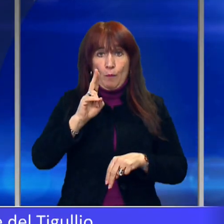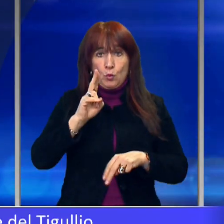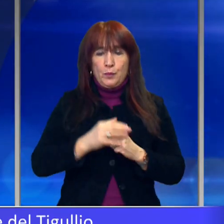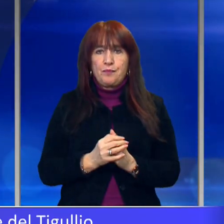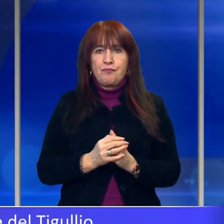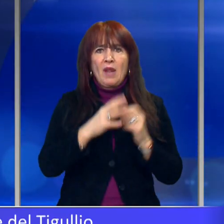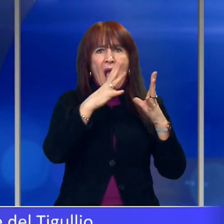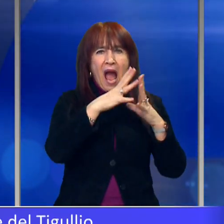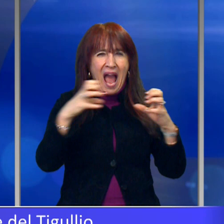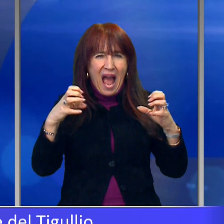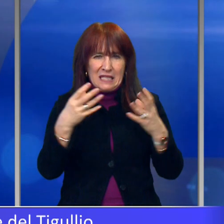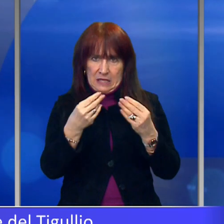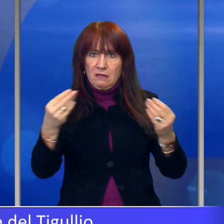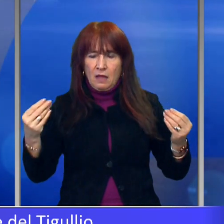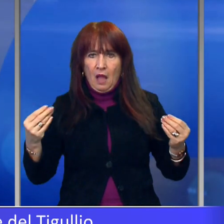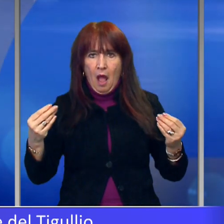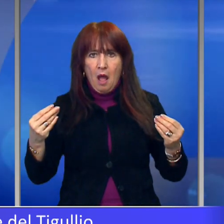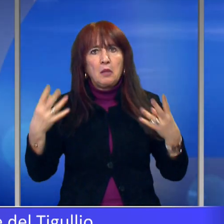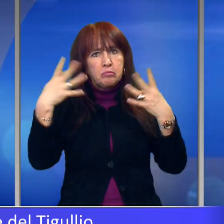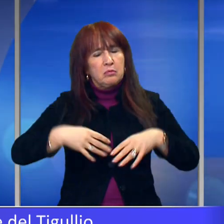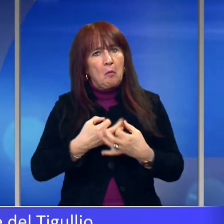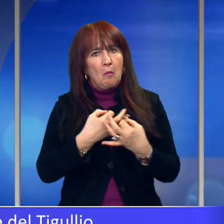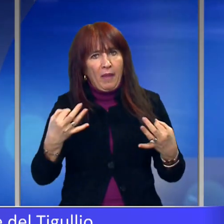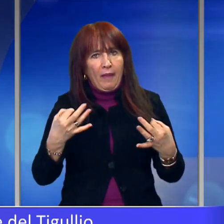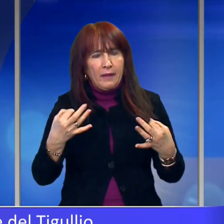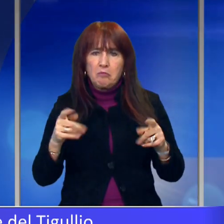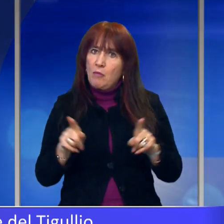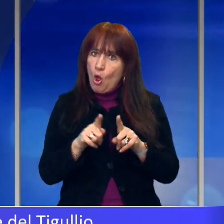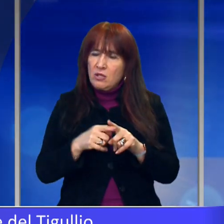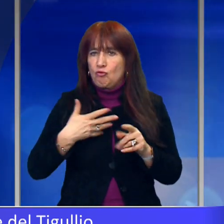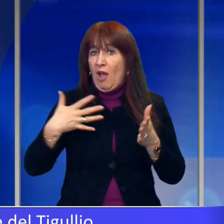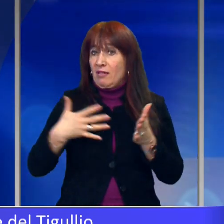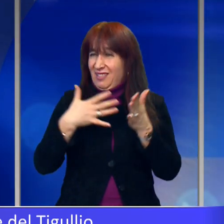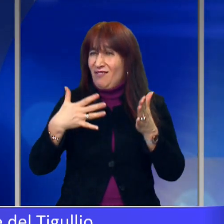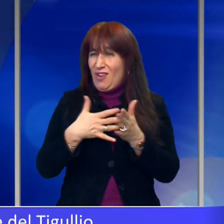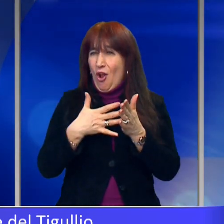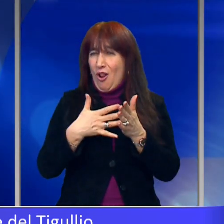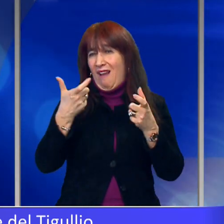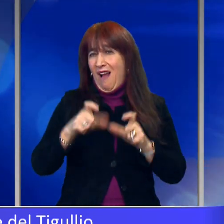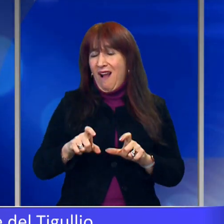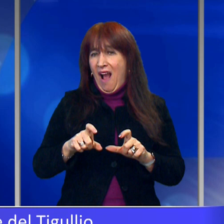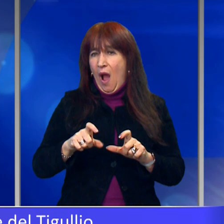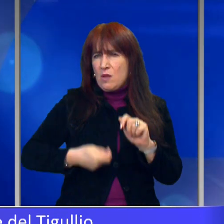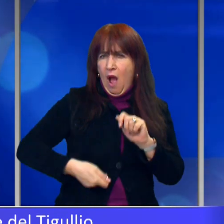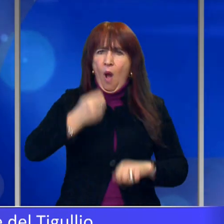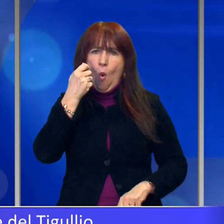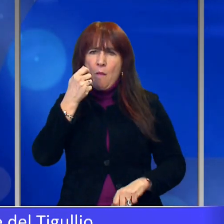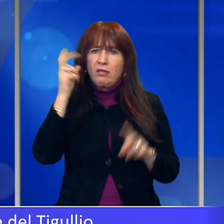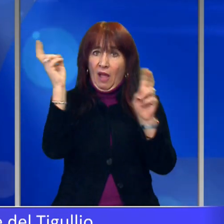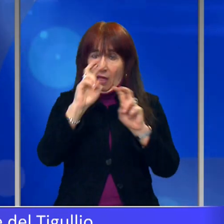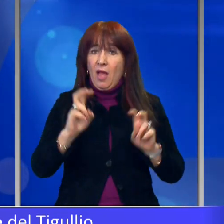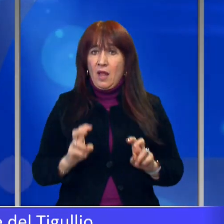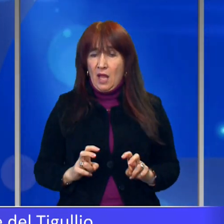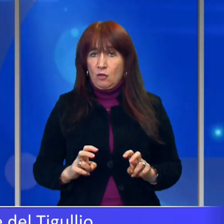le aziende stanno reggendo bene nonostante le difficoltà legate ai rincari di energia